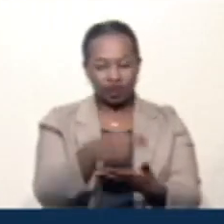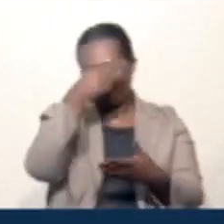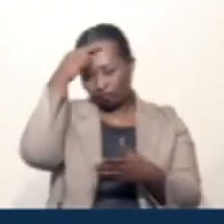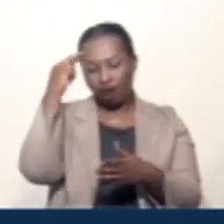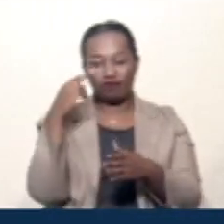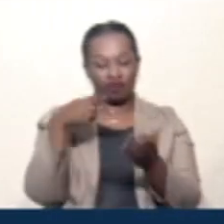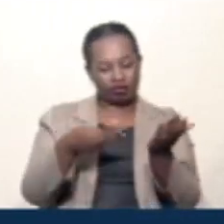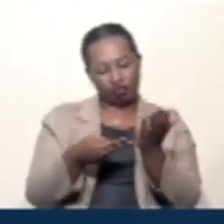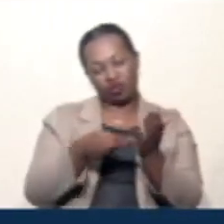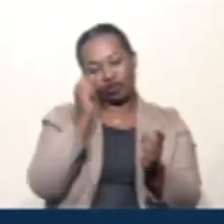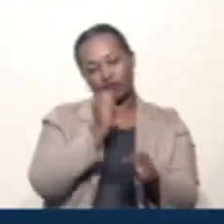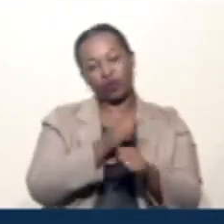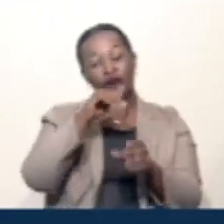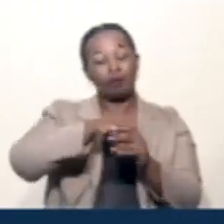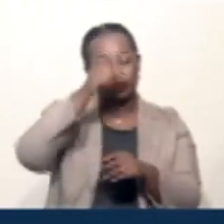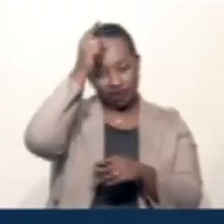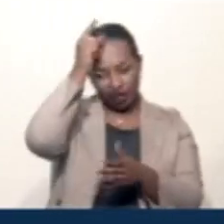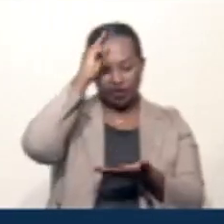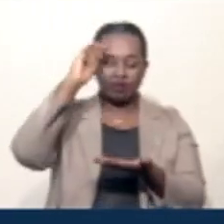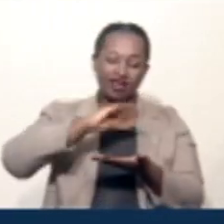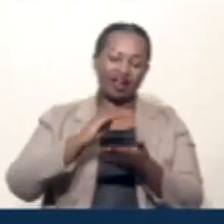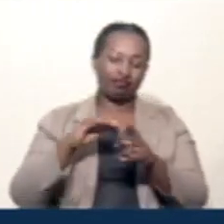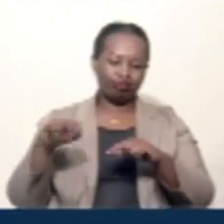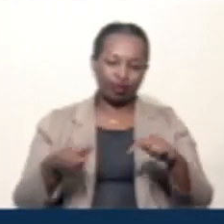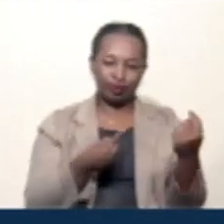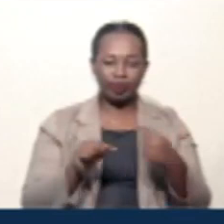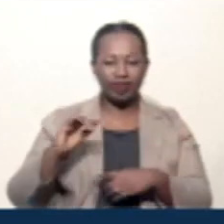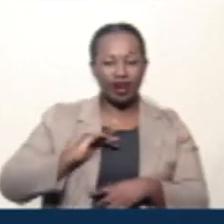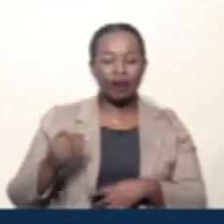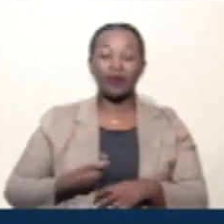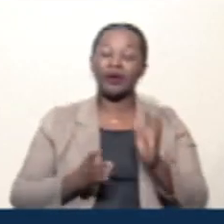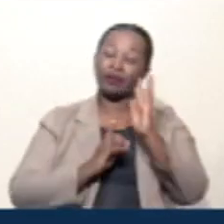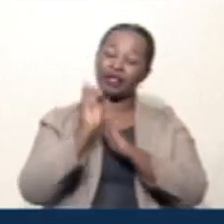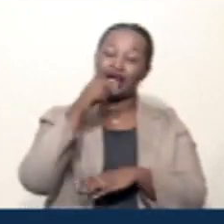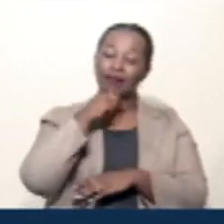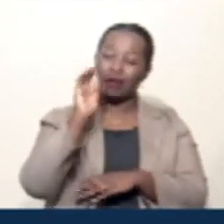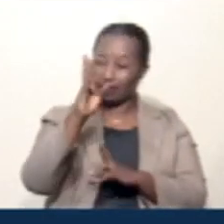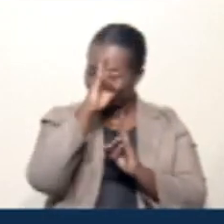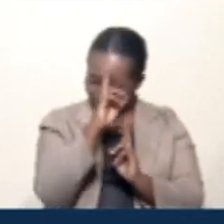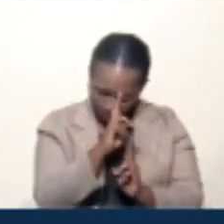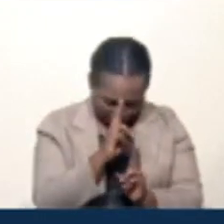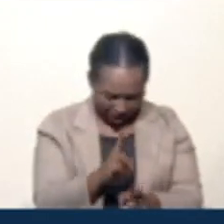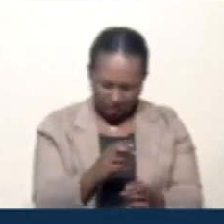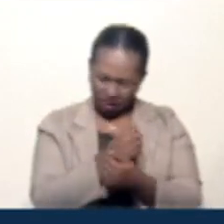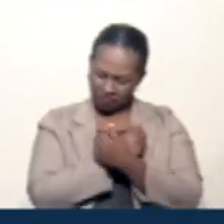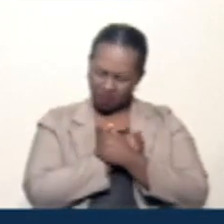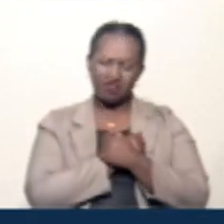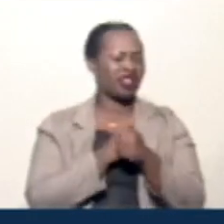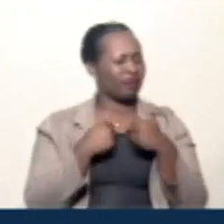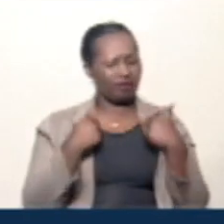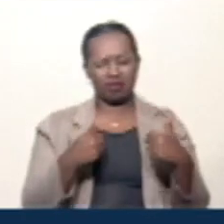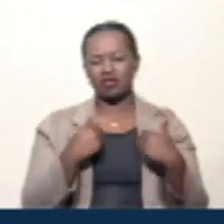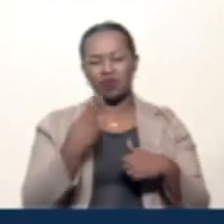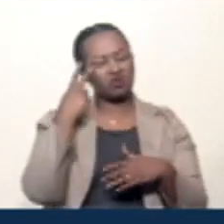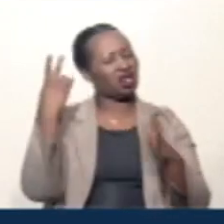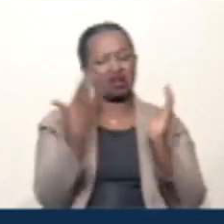myuga dukora mu cyaro, byagabanyije amakimbirane. Abo bagore rero bateye imbere, abagabo babo barabubaha, barakundanye, bameranye neza,